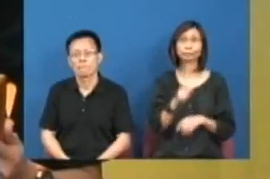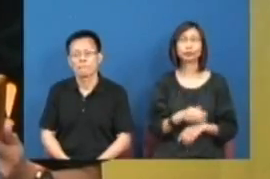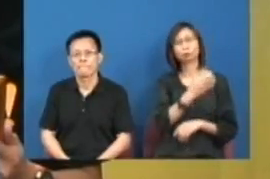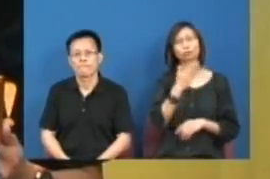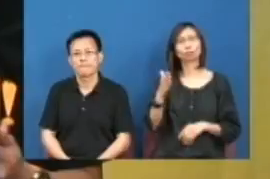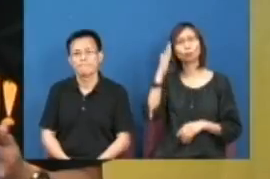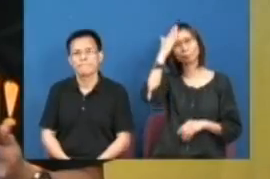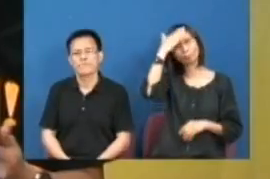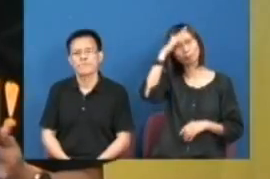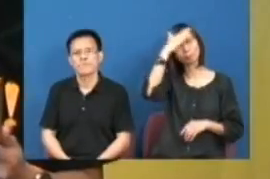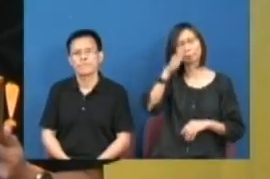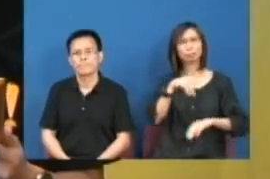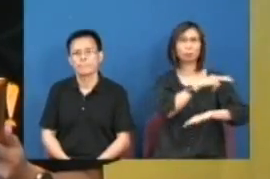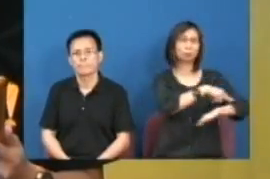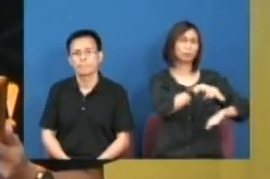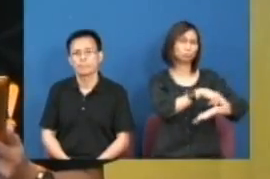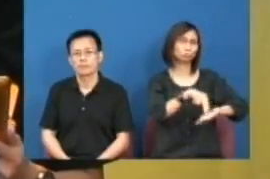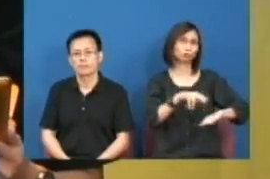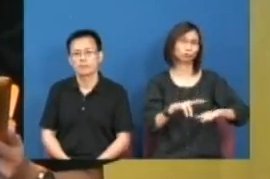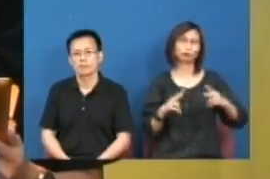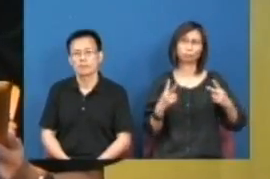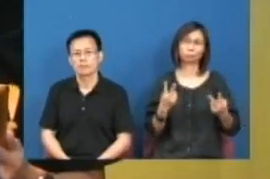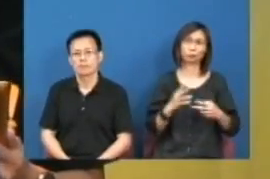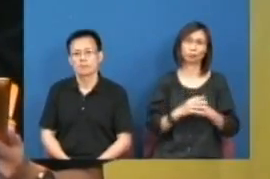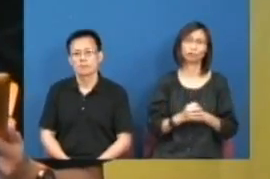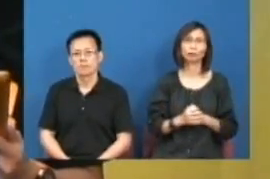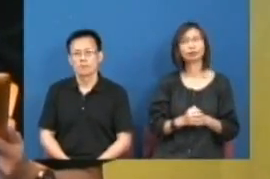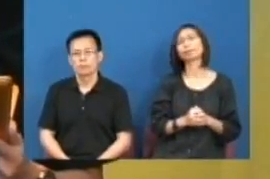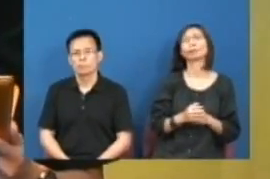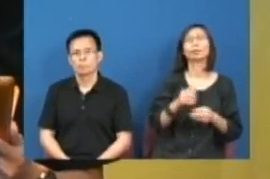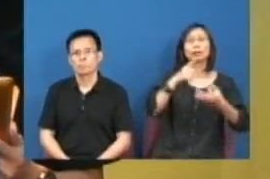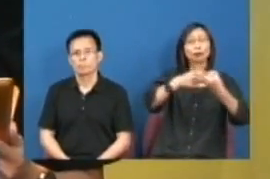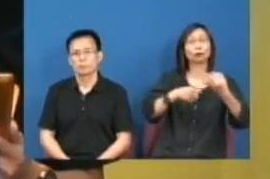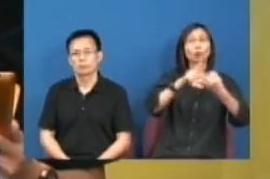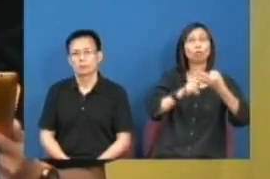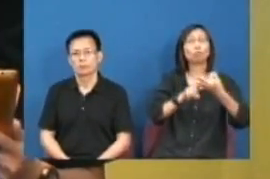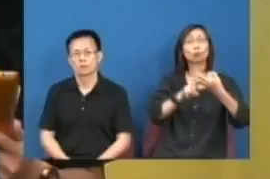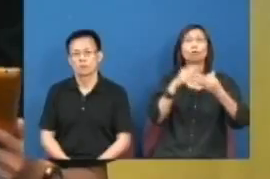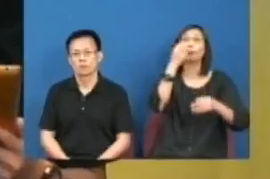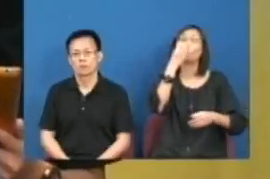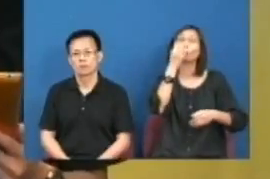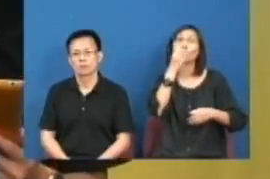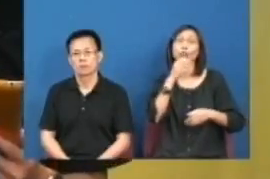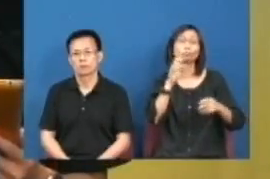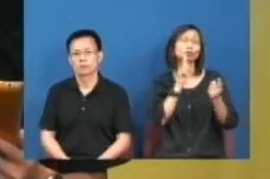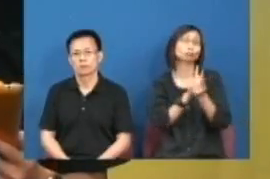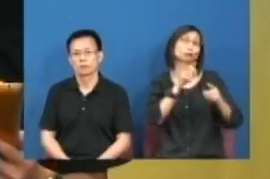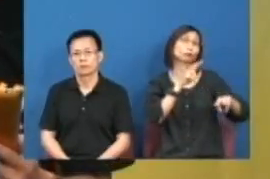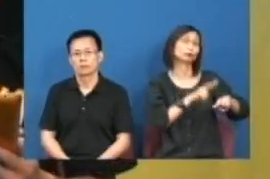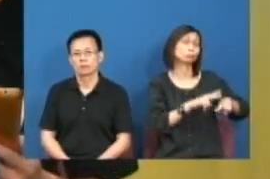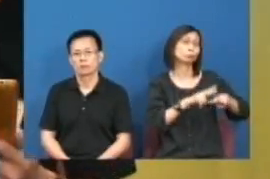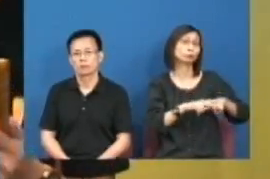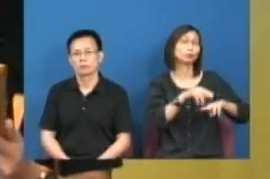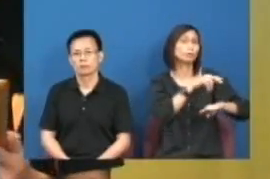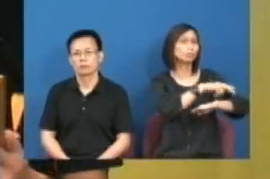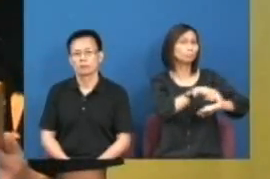竟即係阿黃光亞所講，香港唔會因為內地化之前邊緣化嗰個背後，成個講話